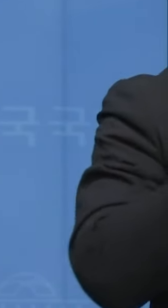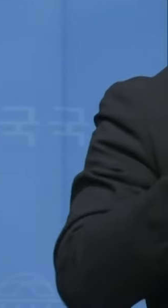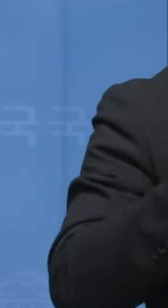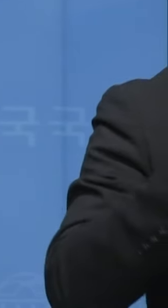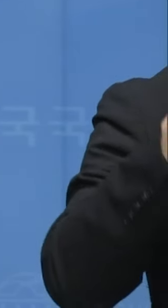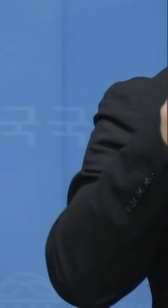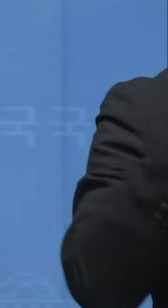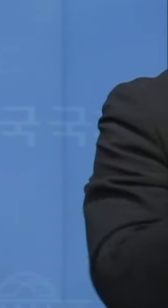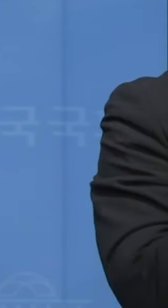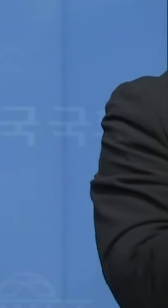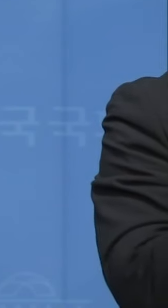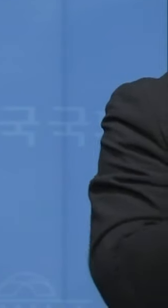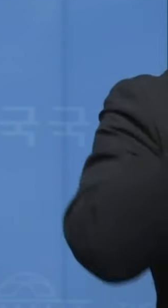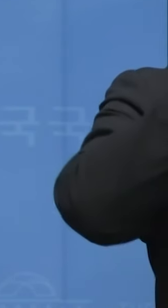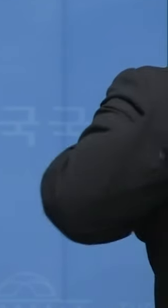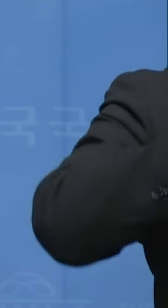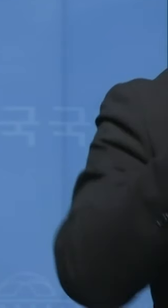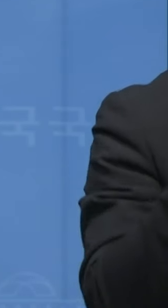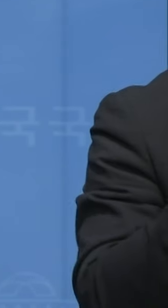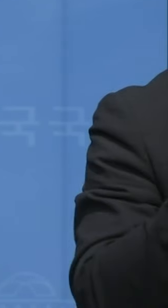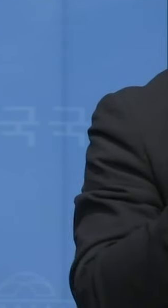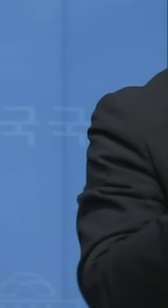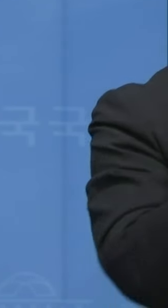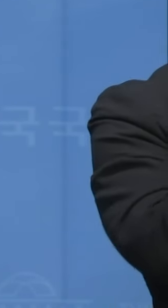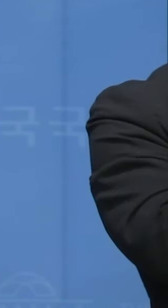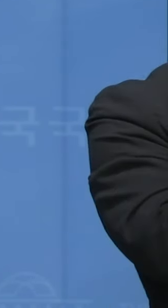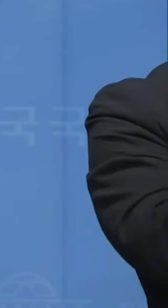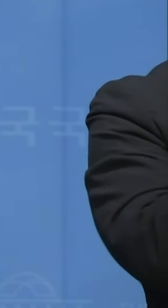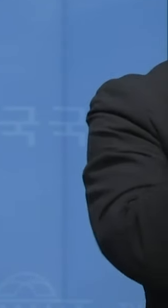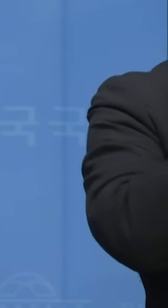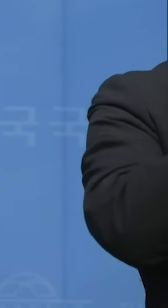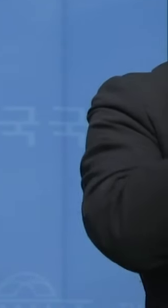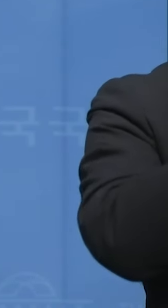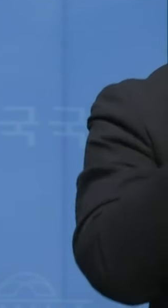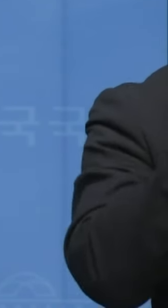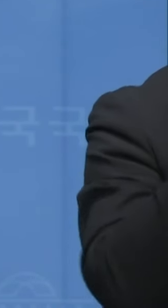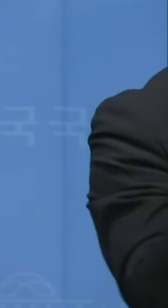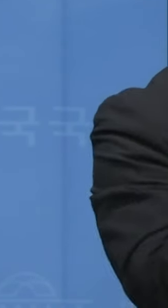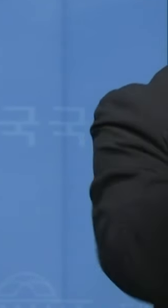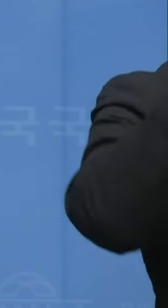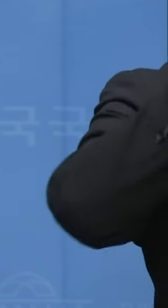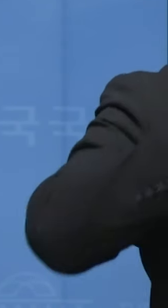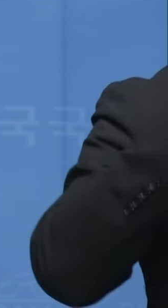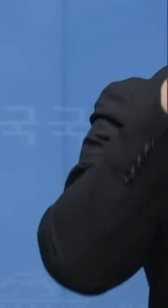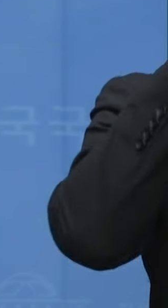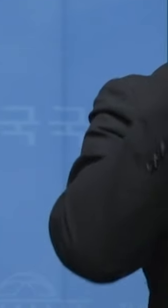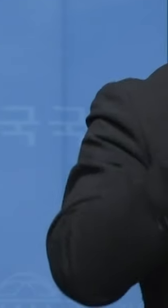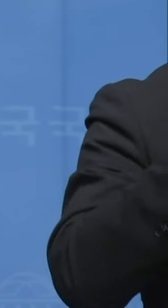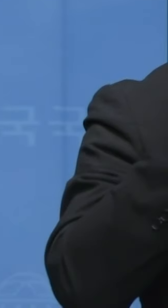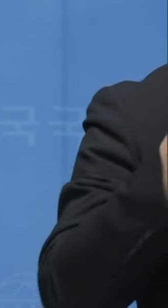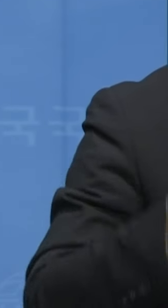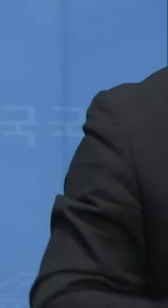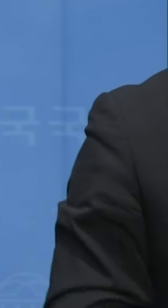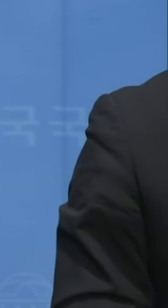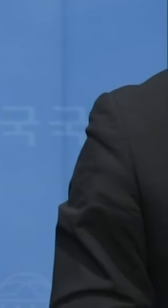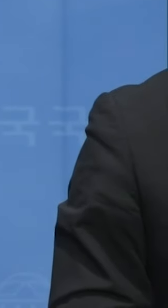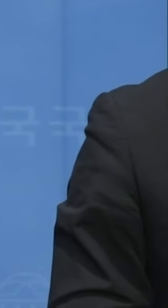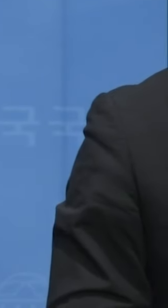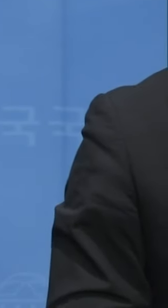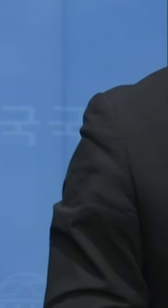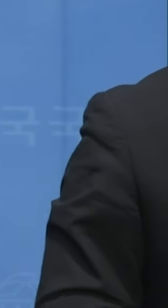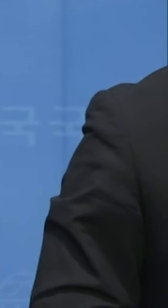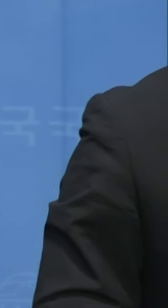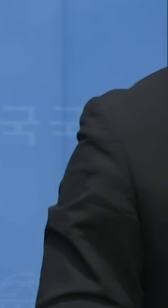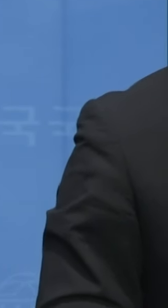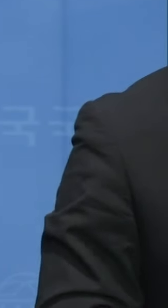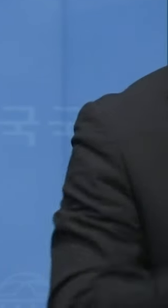교는이인가 의 목적을 것이 아닌지 더욱 의심되는 대목입니다 대통령의 측근 중 축이며 야당